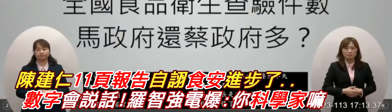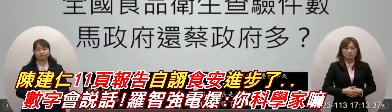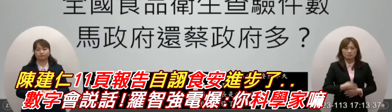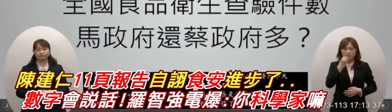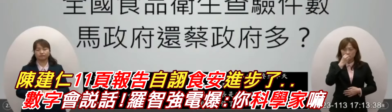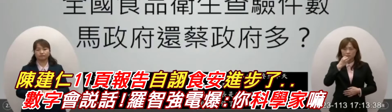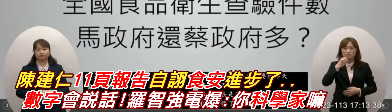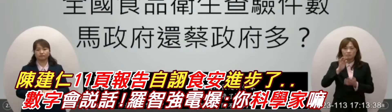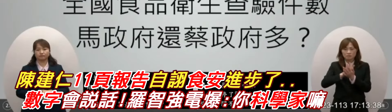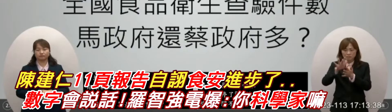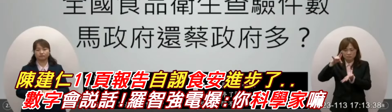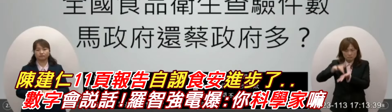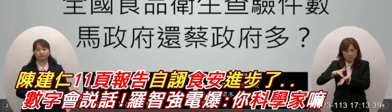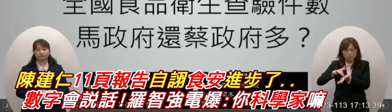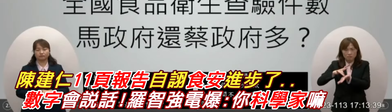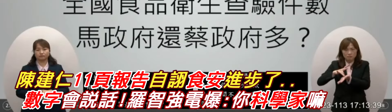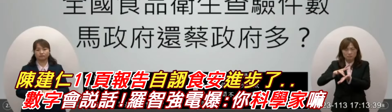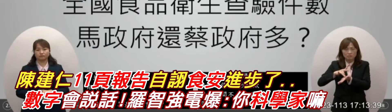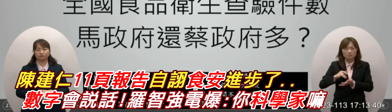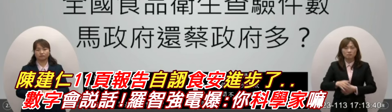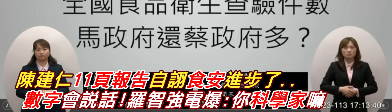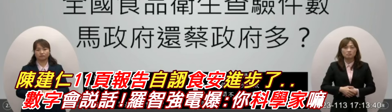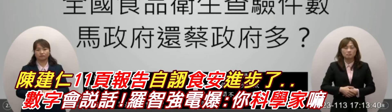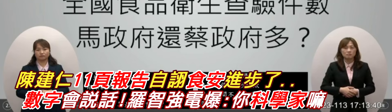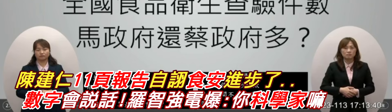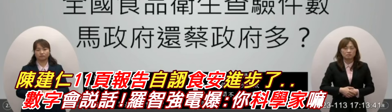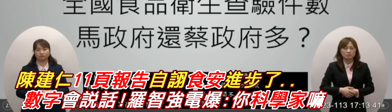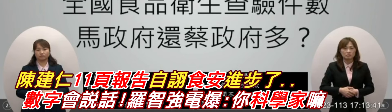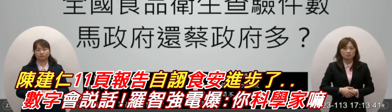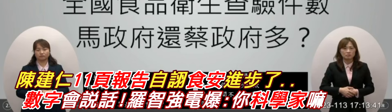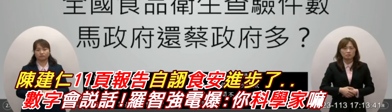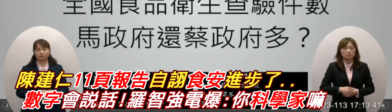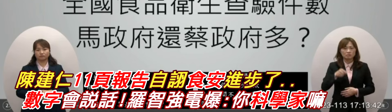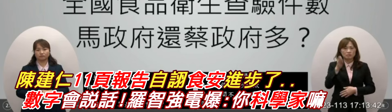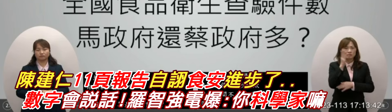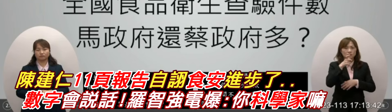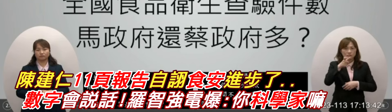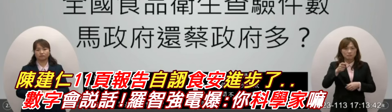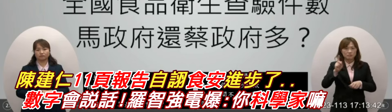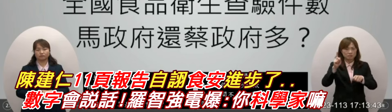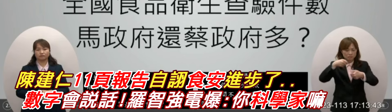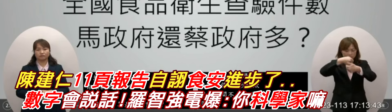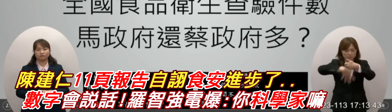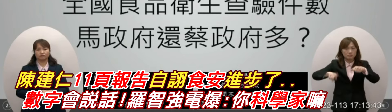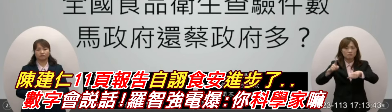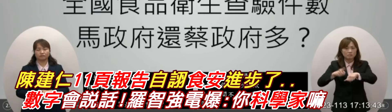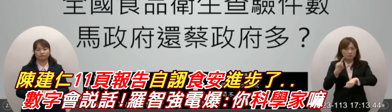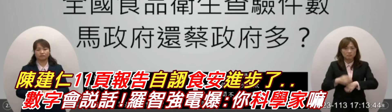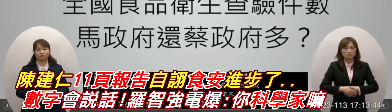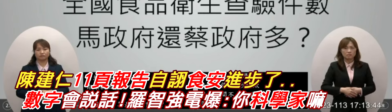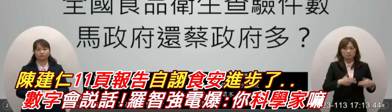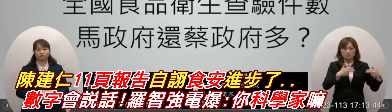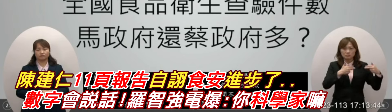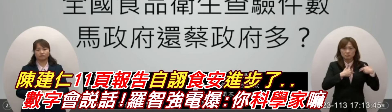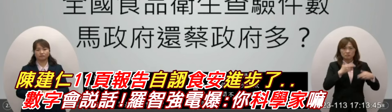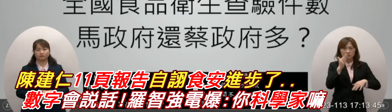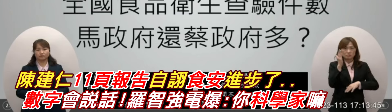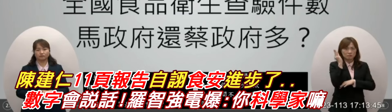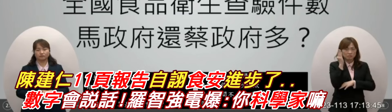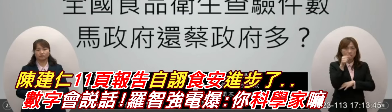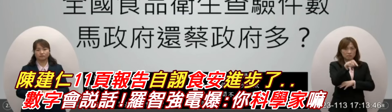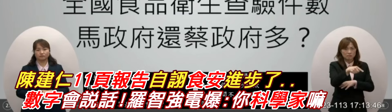中毒人数少的马政府食安事件叫系统性，你食品中毒人数多的蔡政府食安问题叫